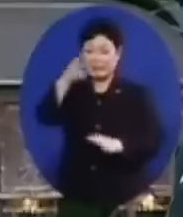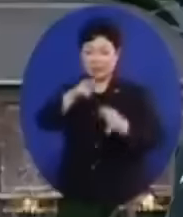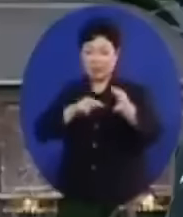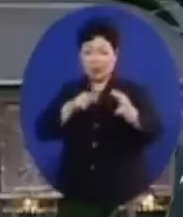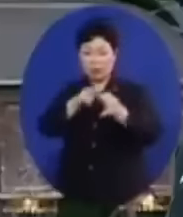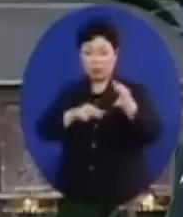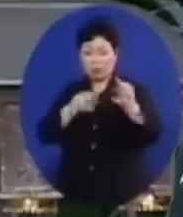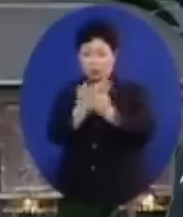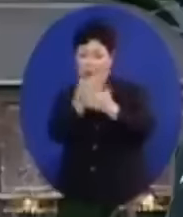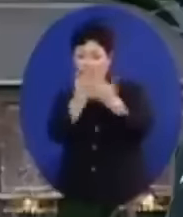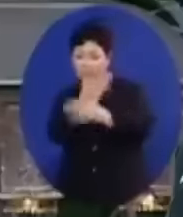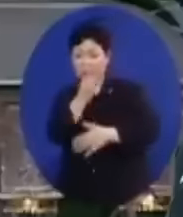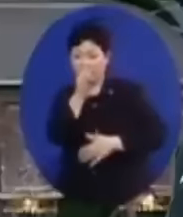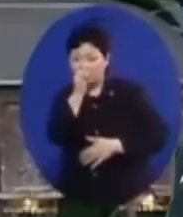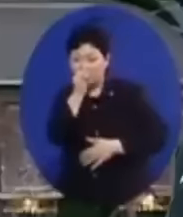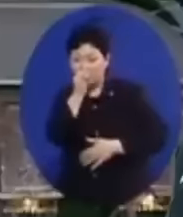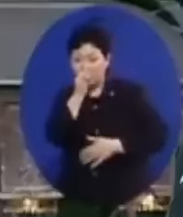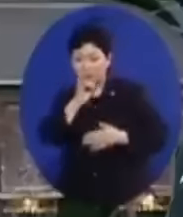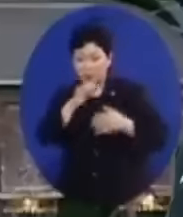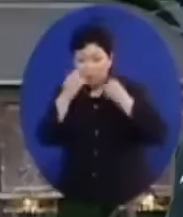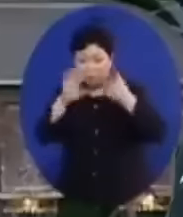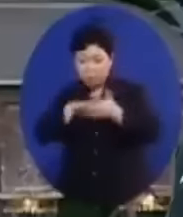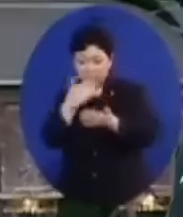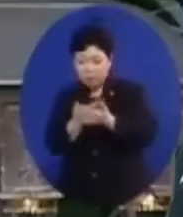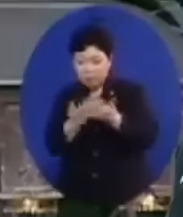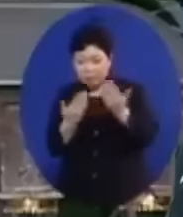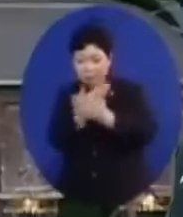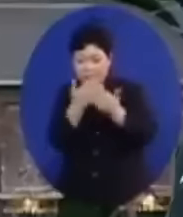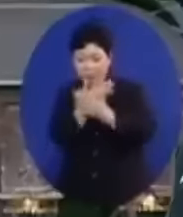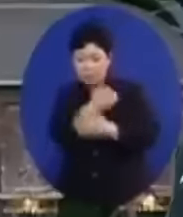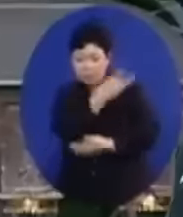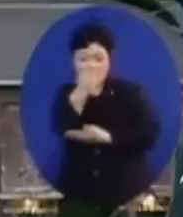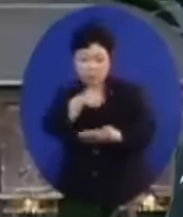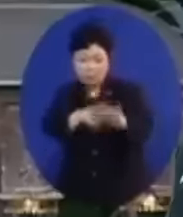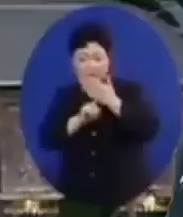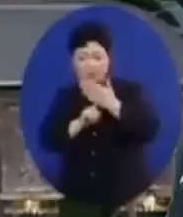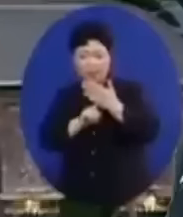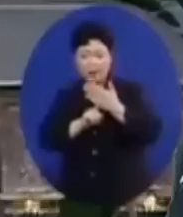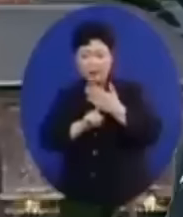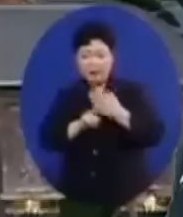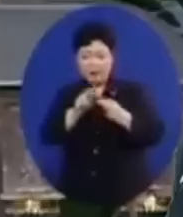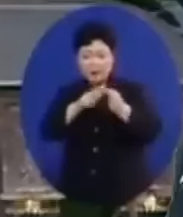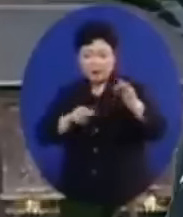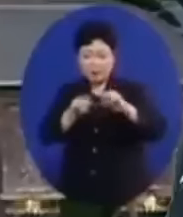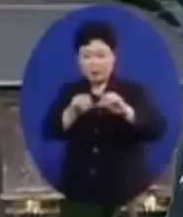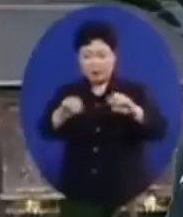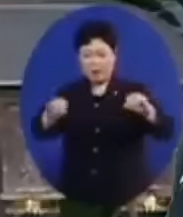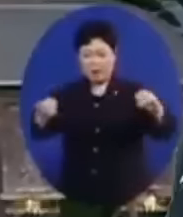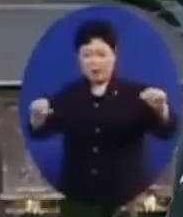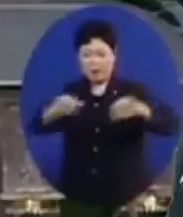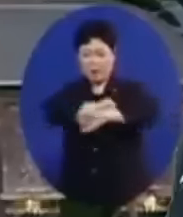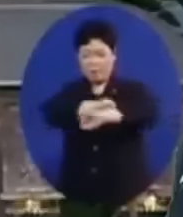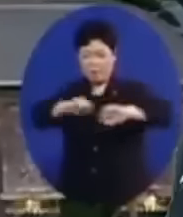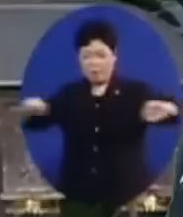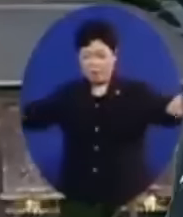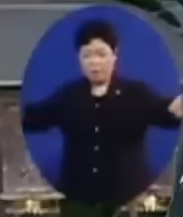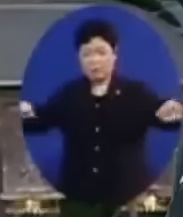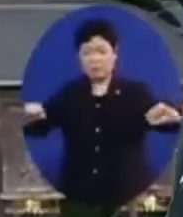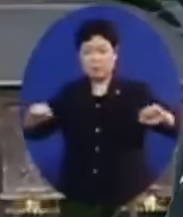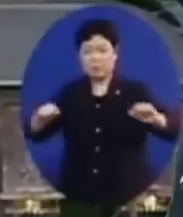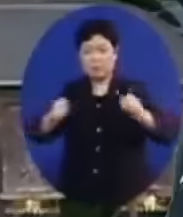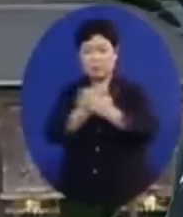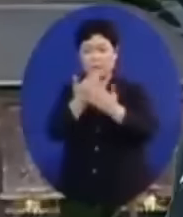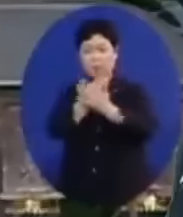여의도를 개발한다 신문에 났어요. 여의도 이 모래벌판을 개발하는데 반대를